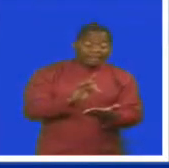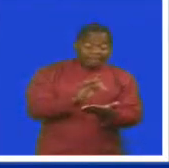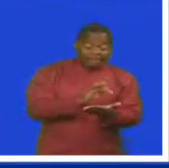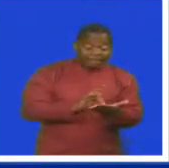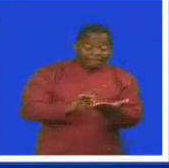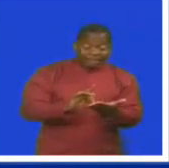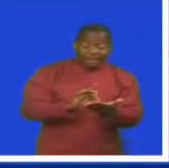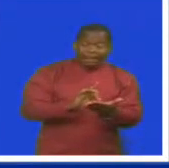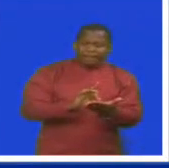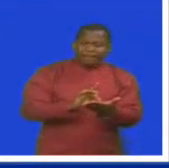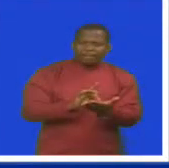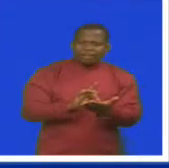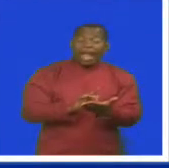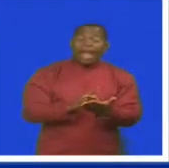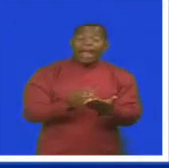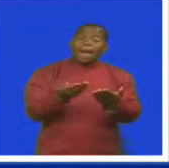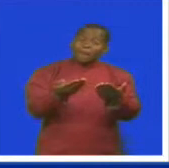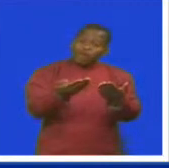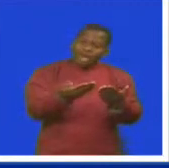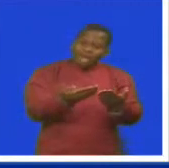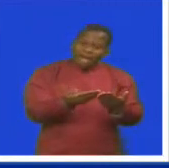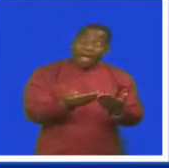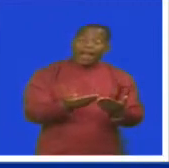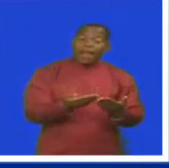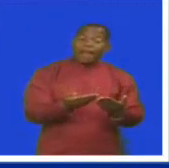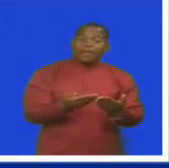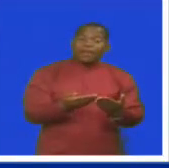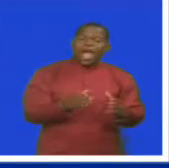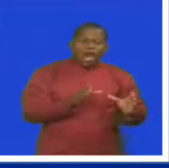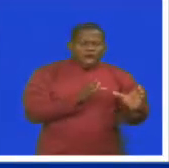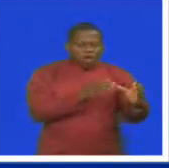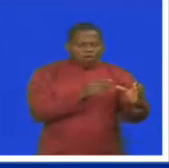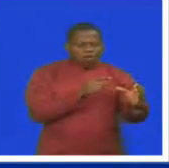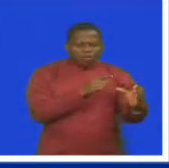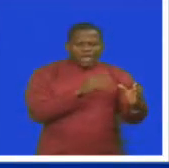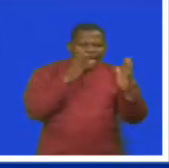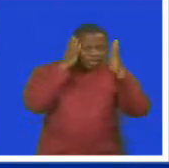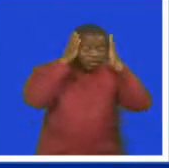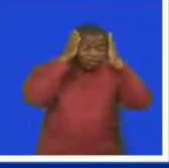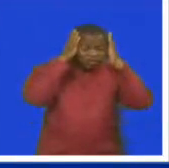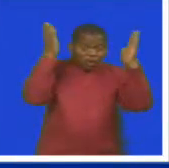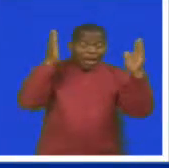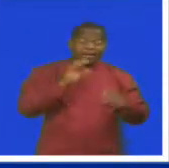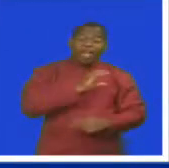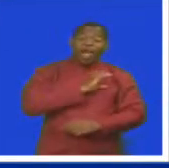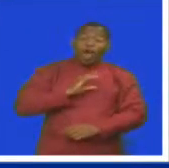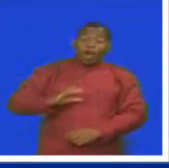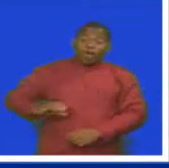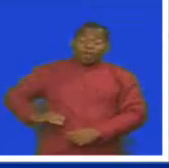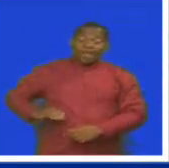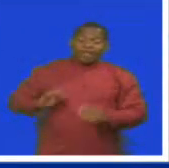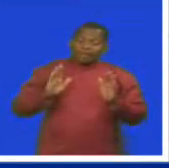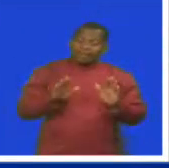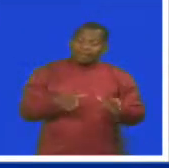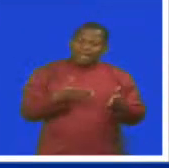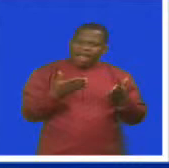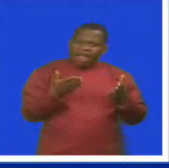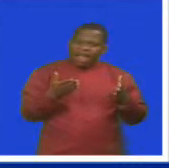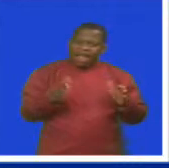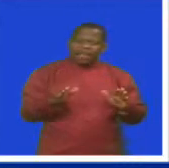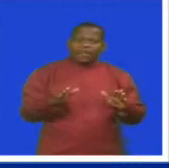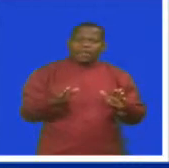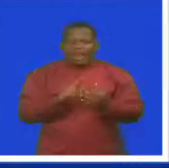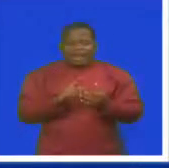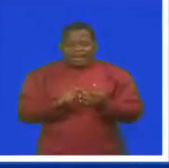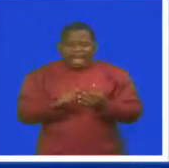Lemukela ingoma liyakhiwela icembu leSwazi Goldbest Singers lekhuluma ngemkhuhlane iCOVID-19. Liphi landu nankulu imbonga Themba Masuku